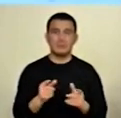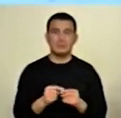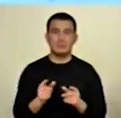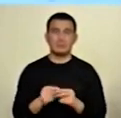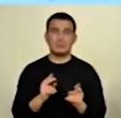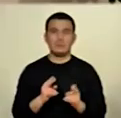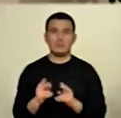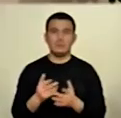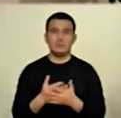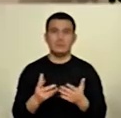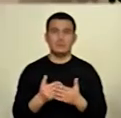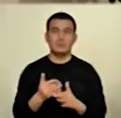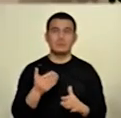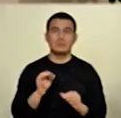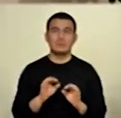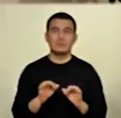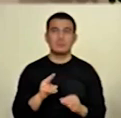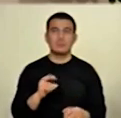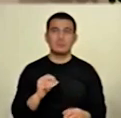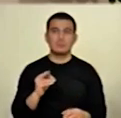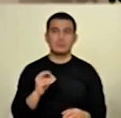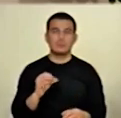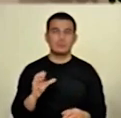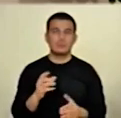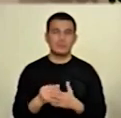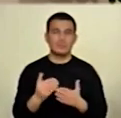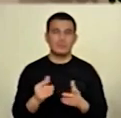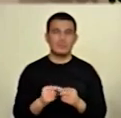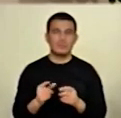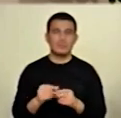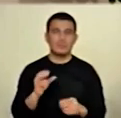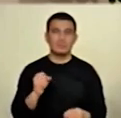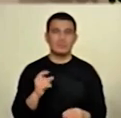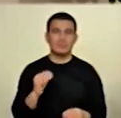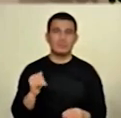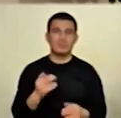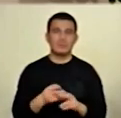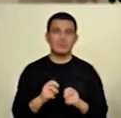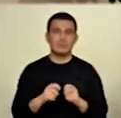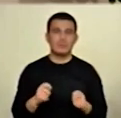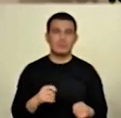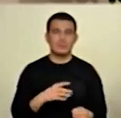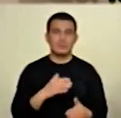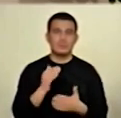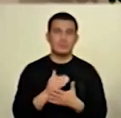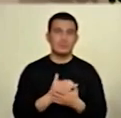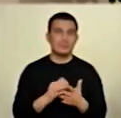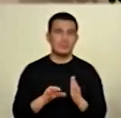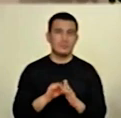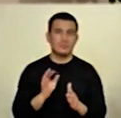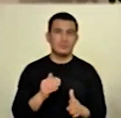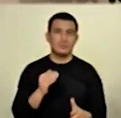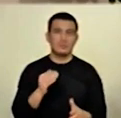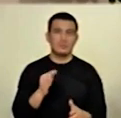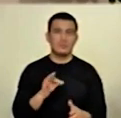jarayoni bor edi. Yuqorida aytib o'tdik. Pages tugmasi yordamida sahifalarga o'tamiz. Sahifalar ro'yxati paydo bo'ldi yonimizda. O'sha ro'yxatni tanlagan holatda